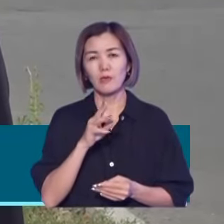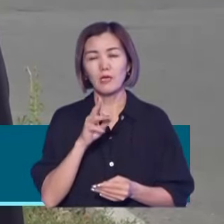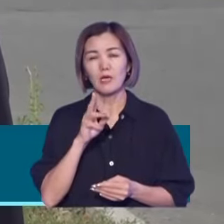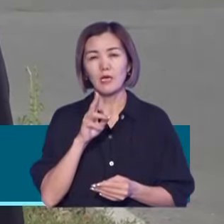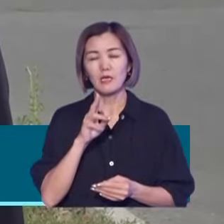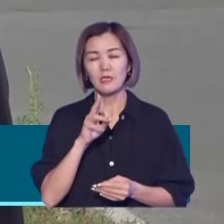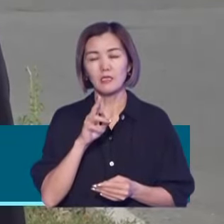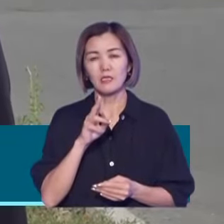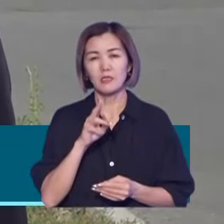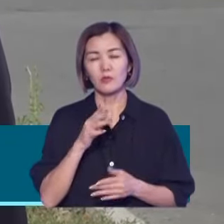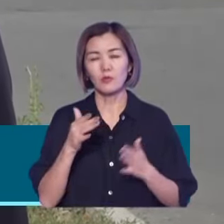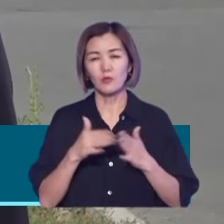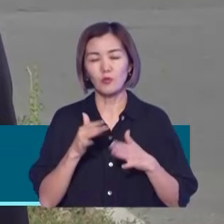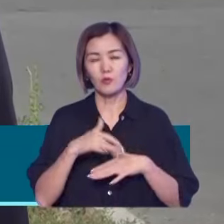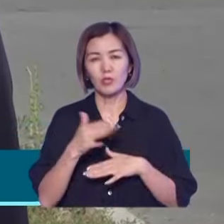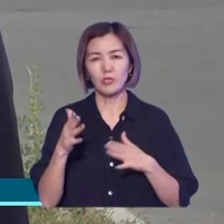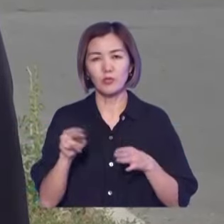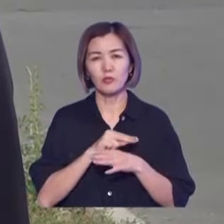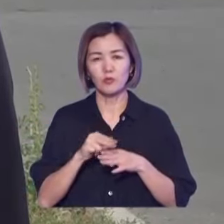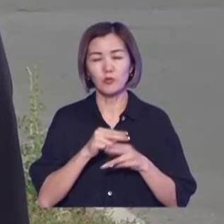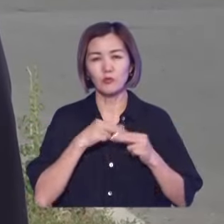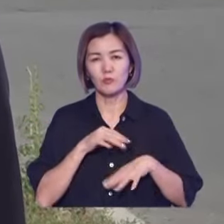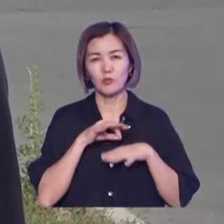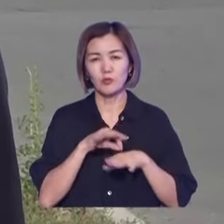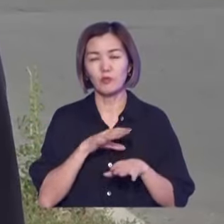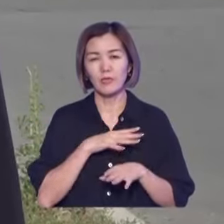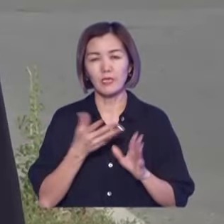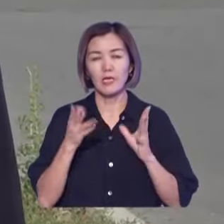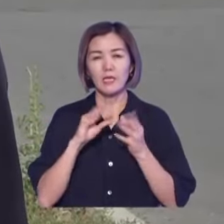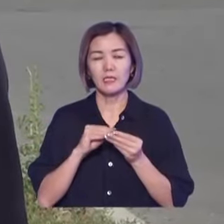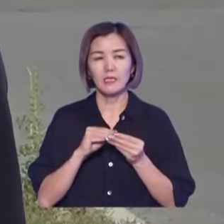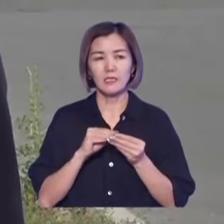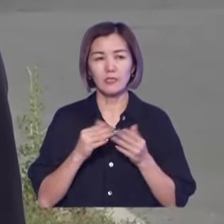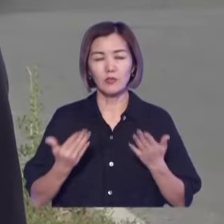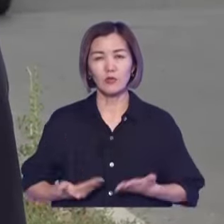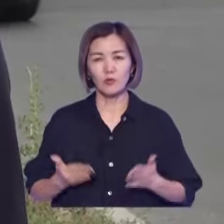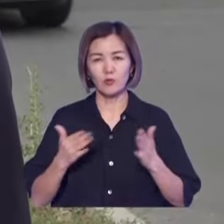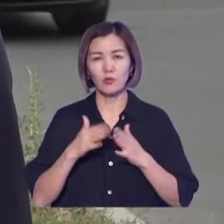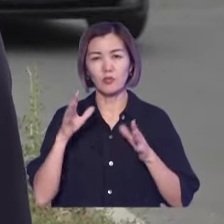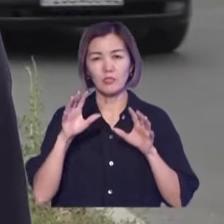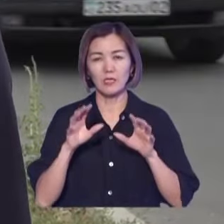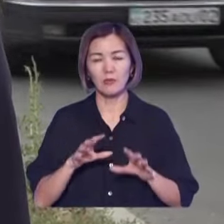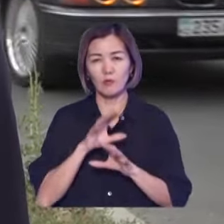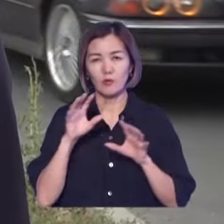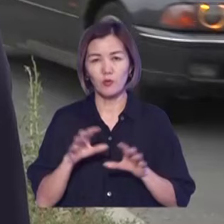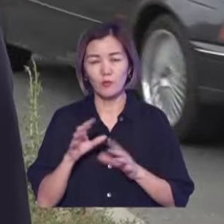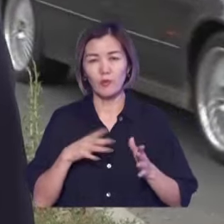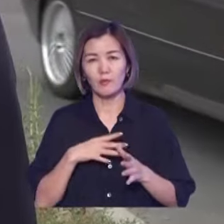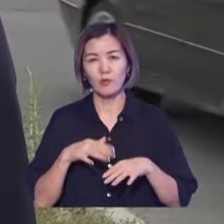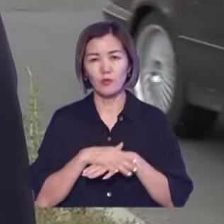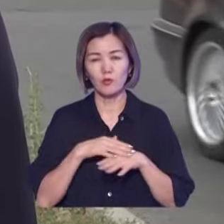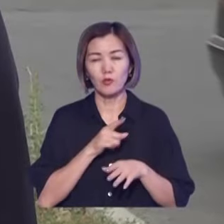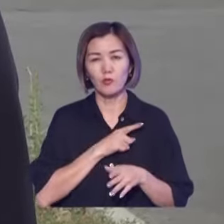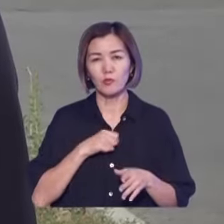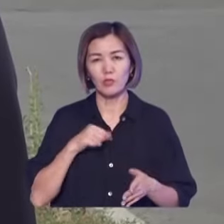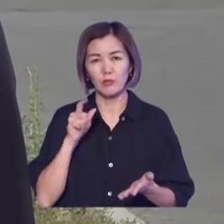даңғылында орналасқан үйлердің қасбеттерін жөндеу жұмыстары жүріп жатыр. Негізінде тұрғын үй заңнамасына сәйкес үйлерді күтіп ұстауына тұрғындардың өздері